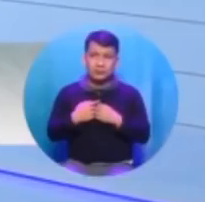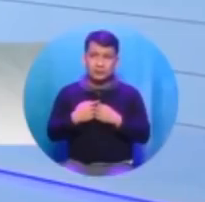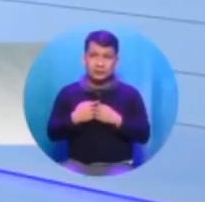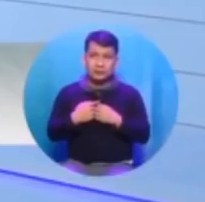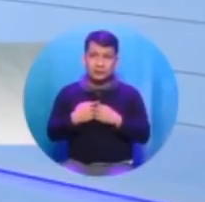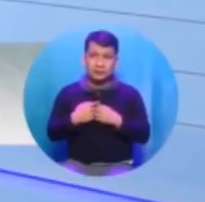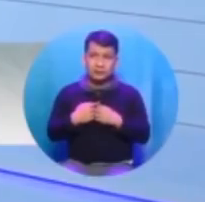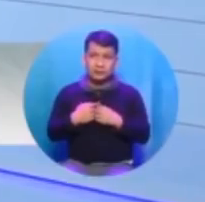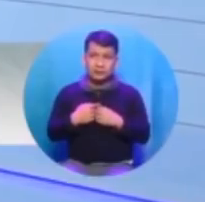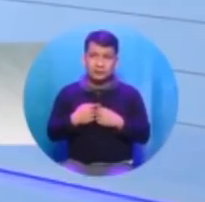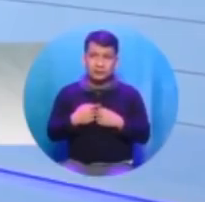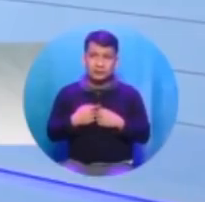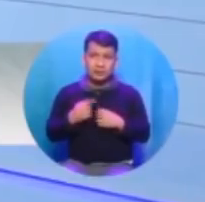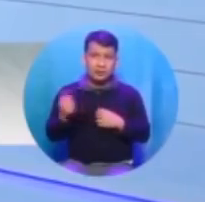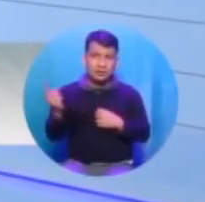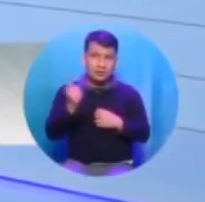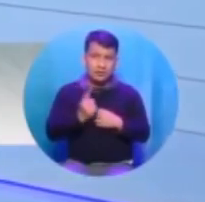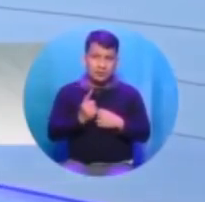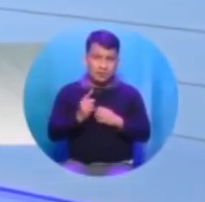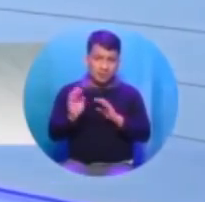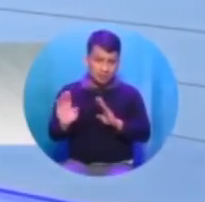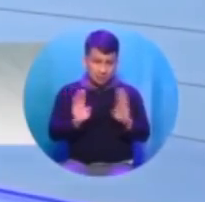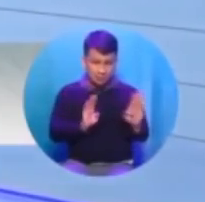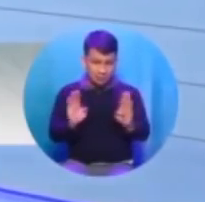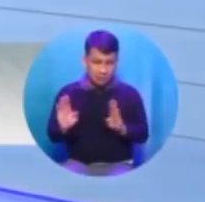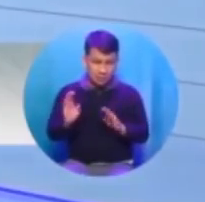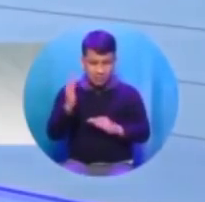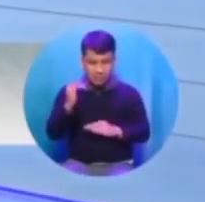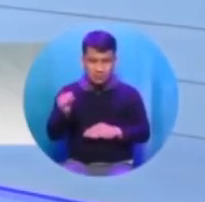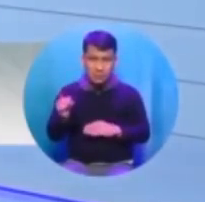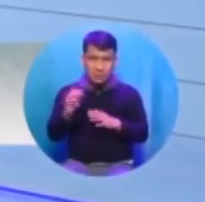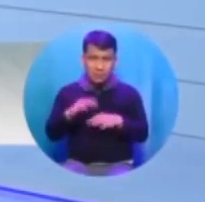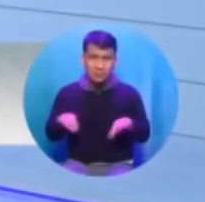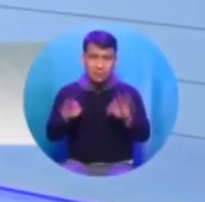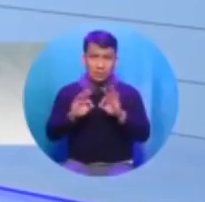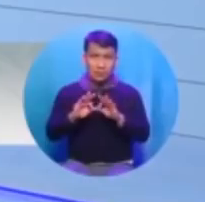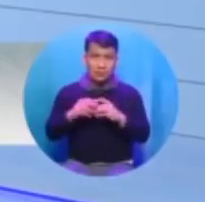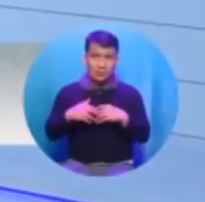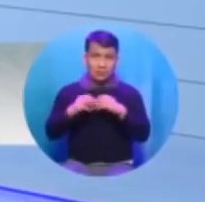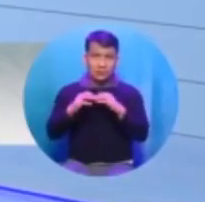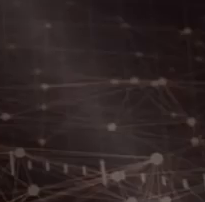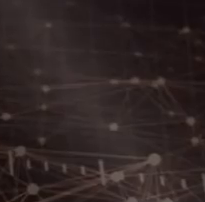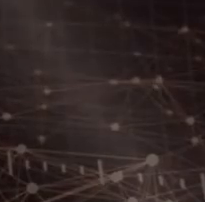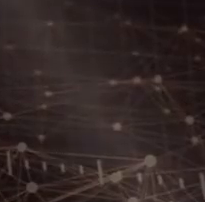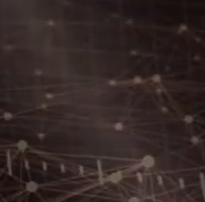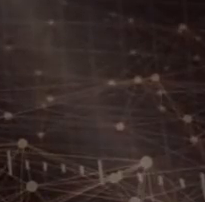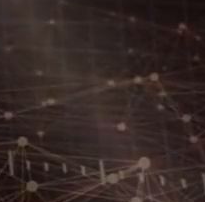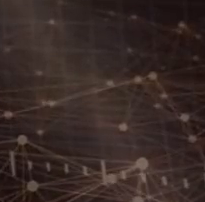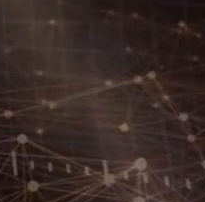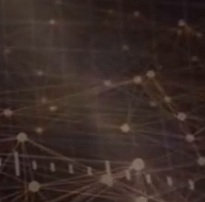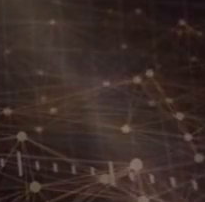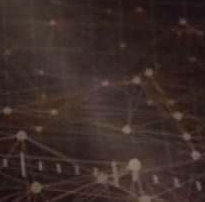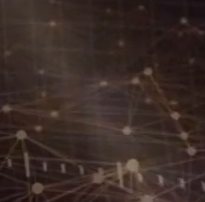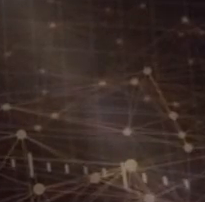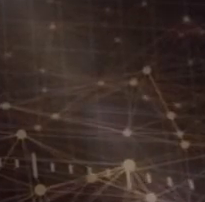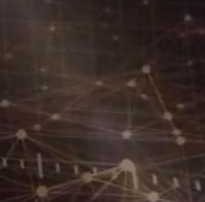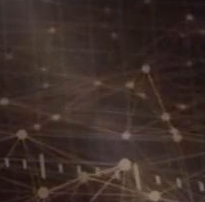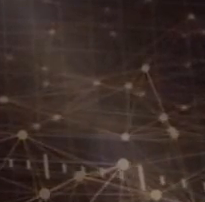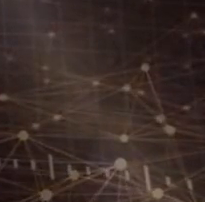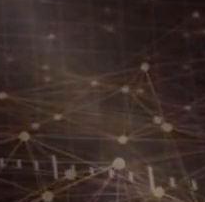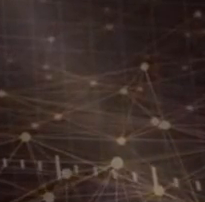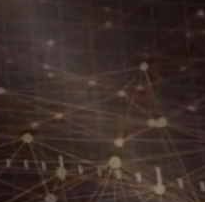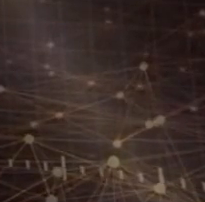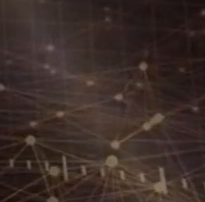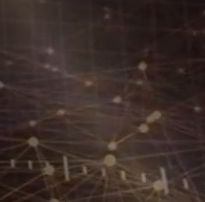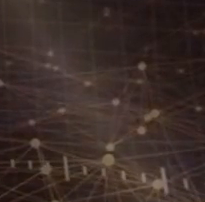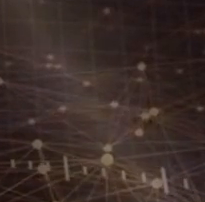ang itirang po. Kaya nga po, dapat mag-behave sila. Dapat kayo po magsiset ng house rules. Pero kadalasan ay, ano bang pinag-aawayan nilang